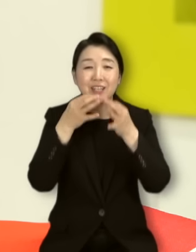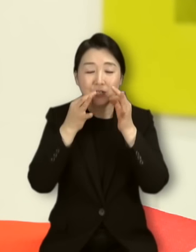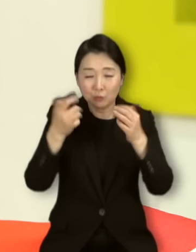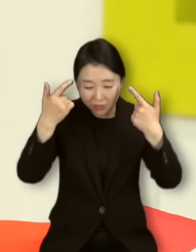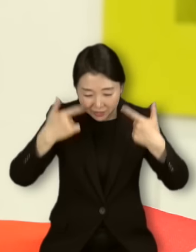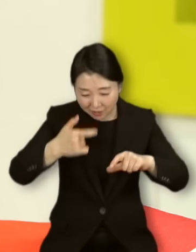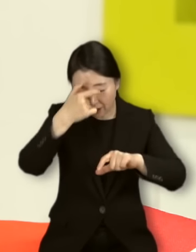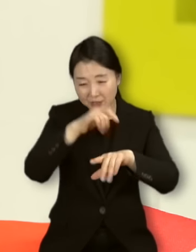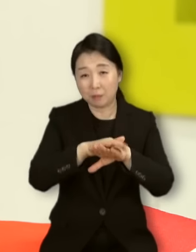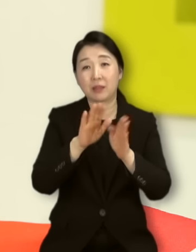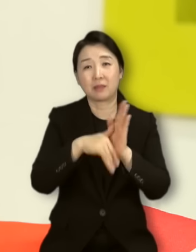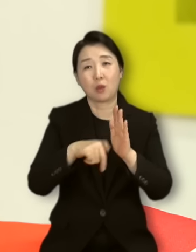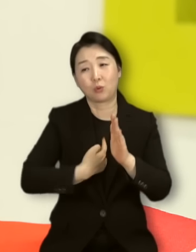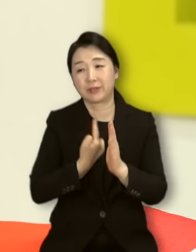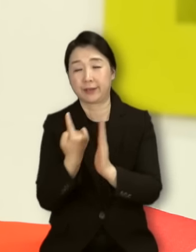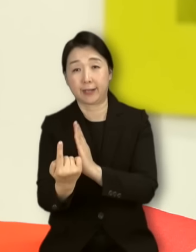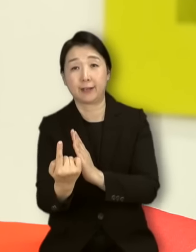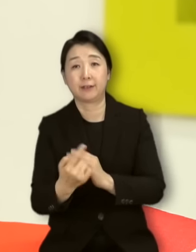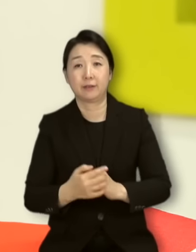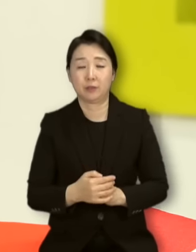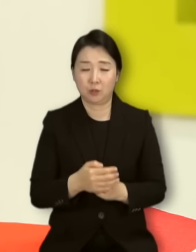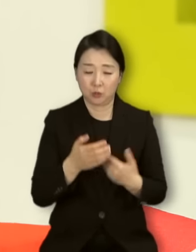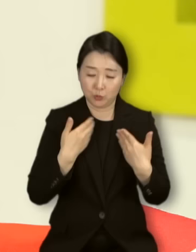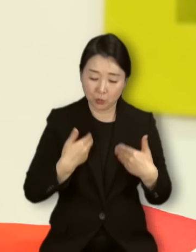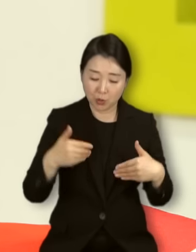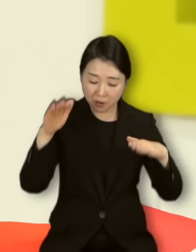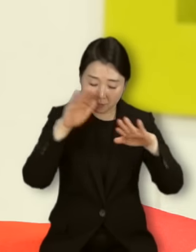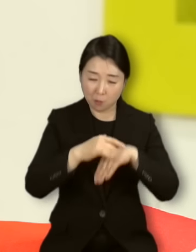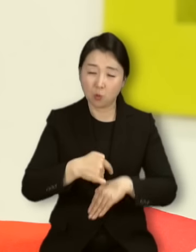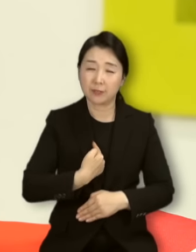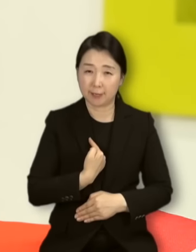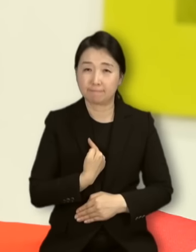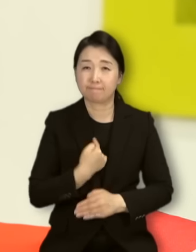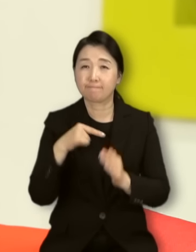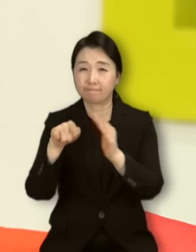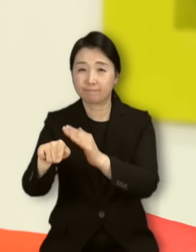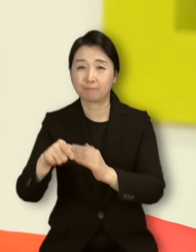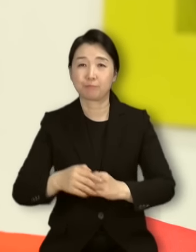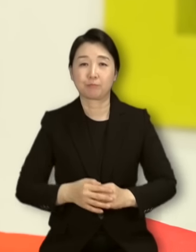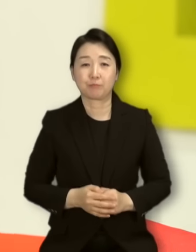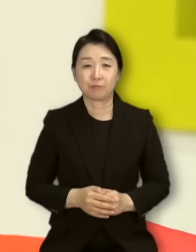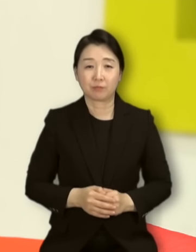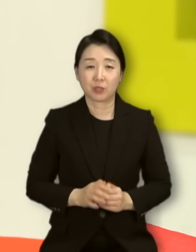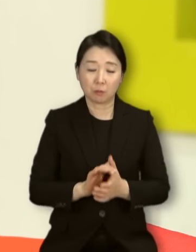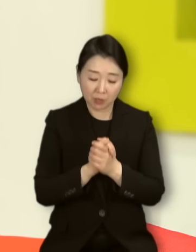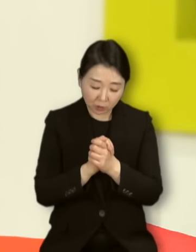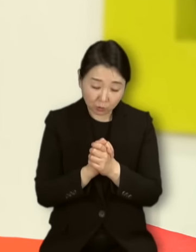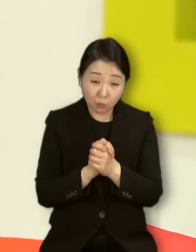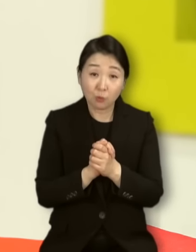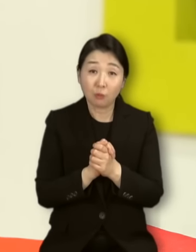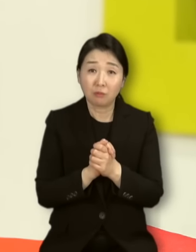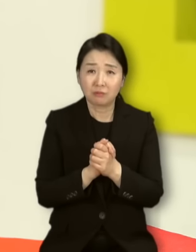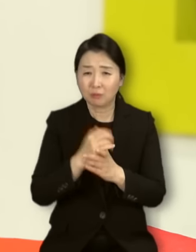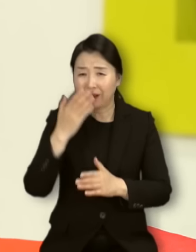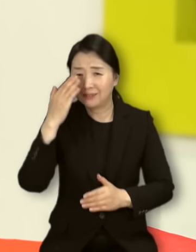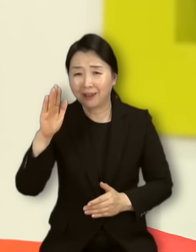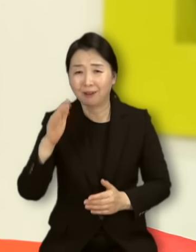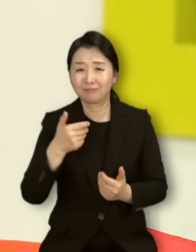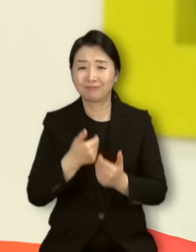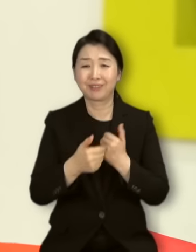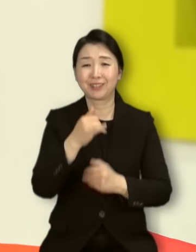금요일 철 철야 예배를 혼자 갔어요 네 조용 밤에 이제 가가지고 정말 기도 너무